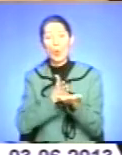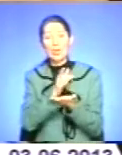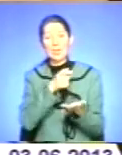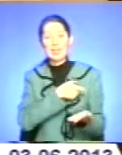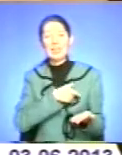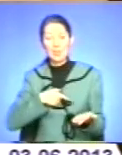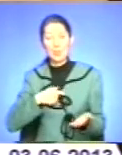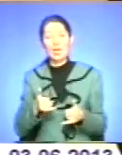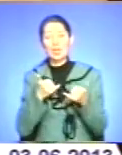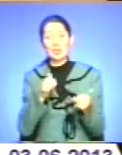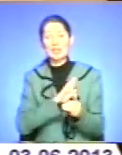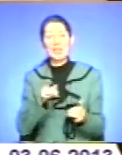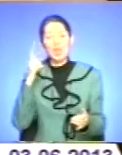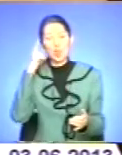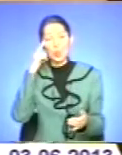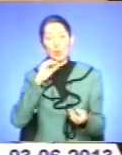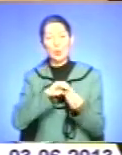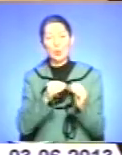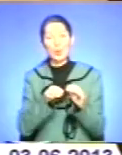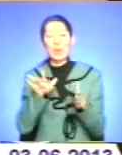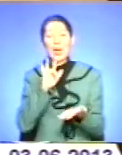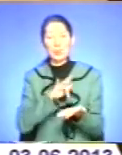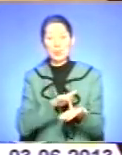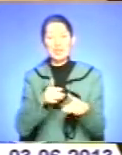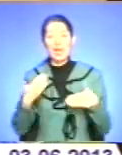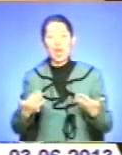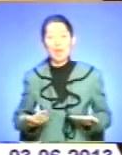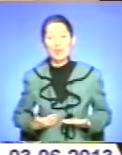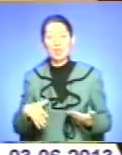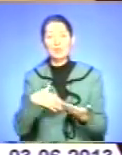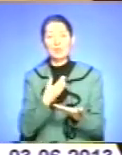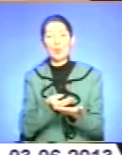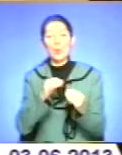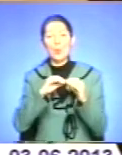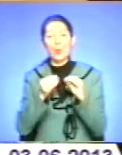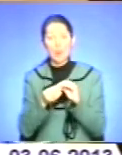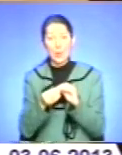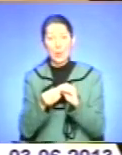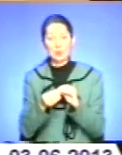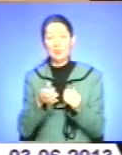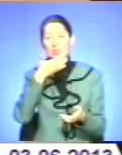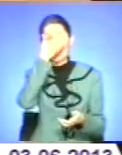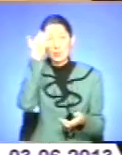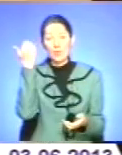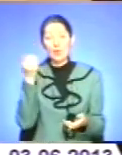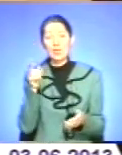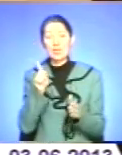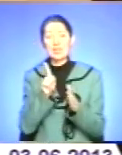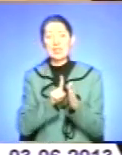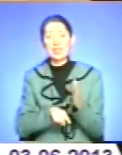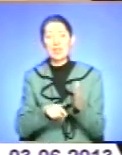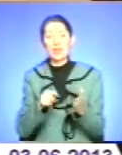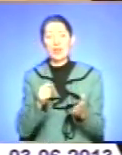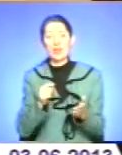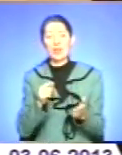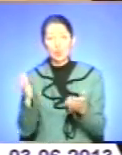вони не думають про проблеми міста. Вони живуть своїми проблемами. Вони здобувають дешевий політичний